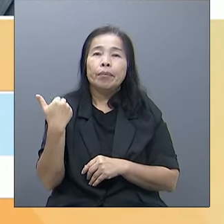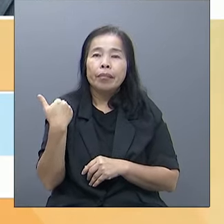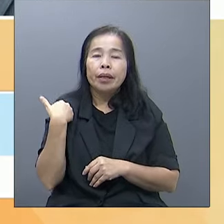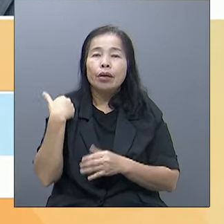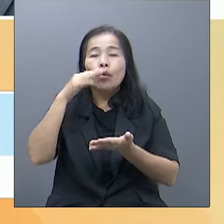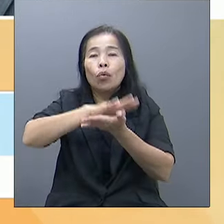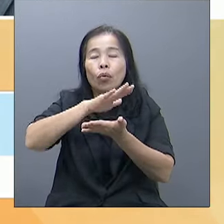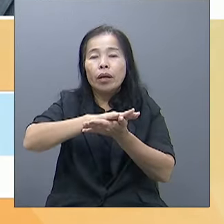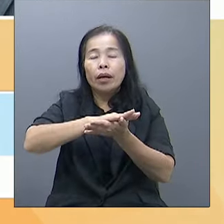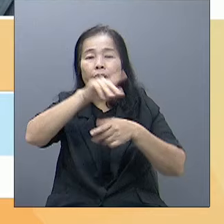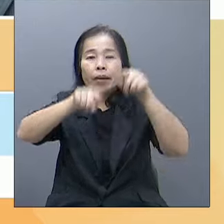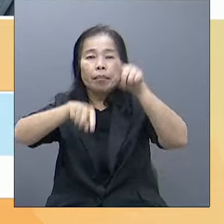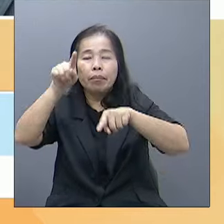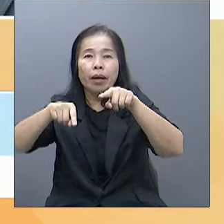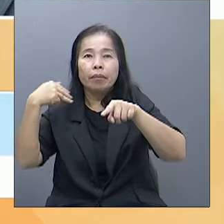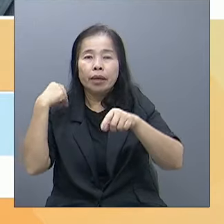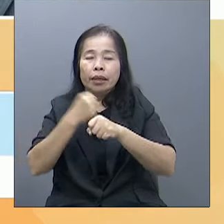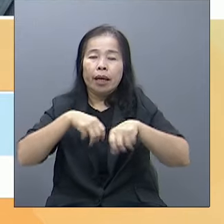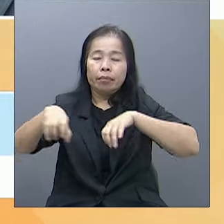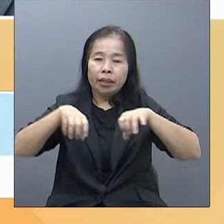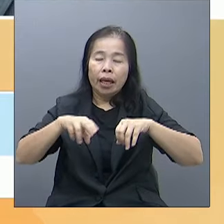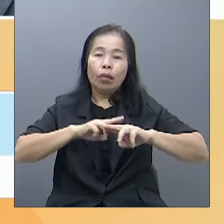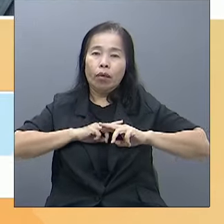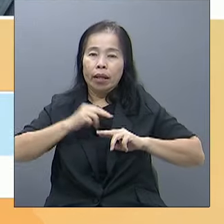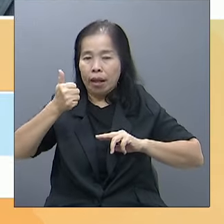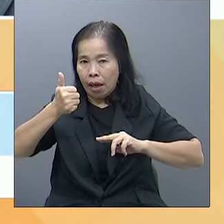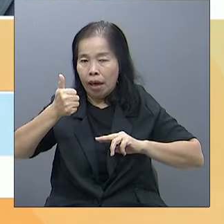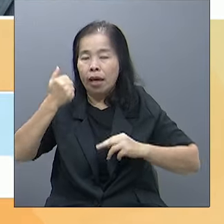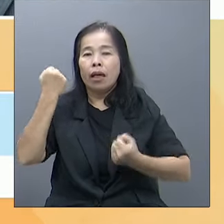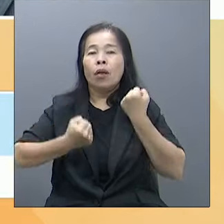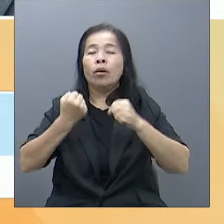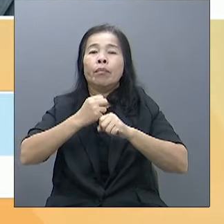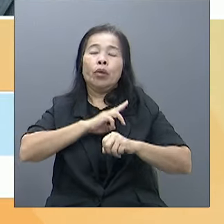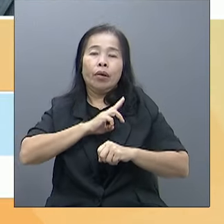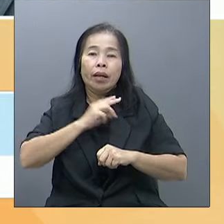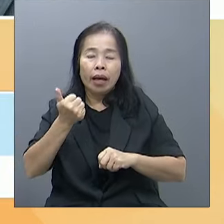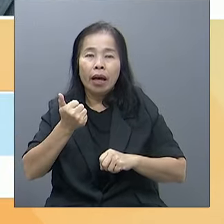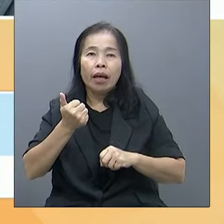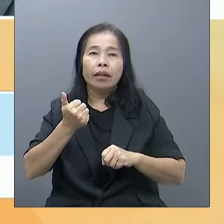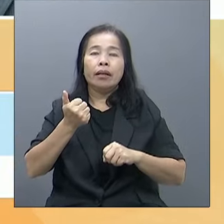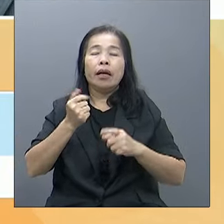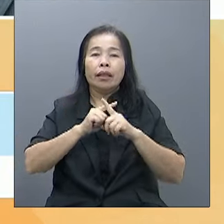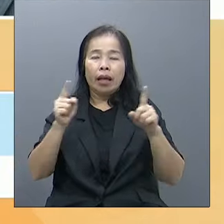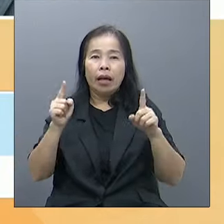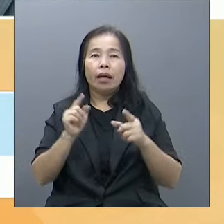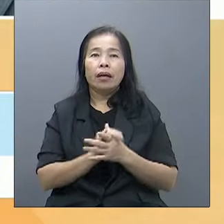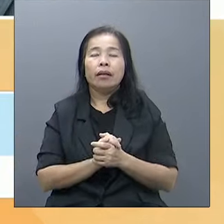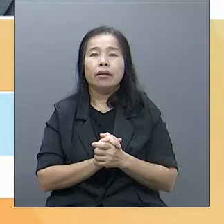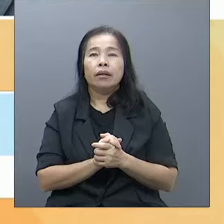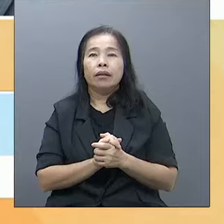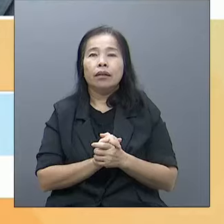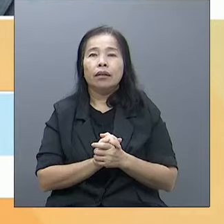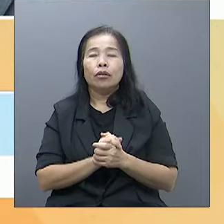บางโรงเรียนที่สามารถจัดรถรับส่งเองได้แต่ก็อย่างที่เรียนนะครับว่ามันไม่ตอบโจ